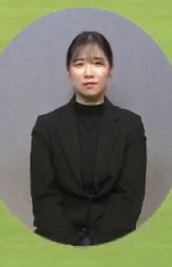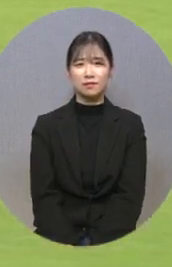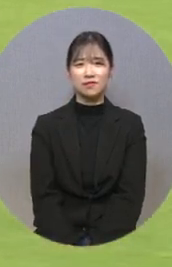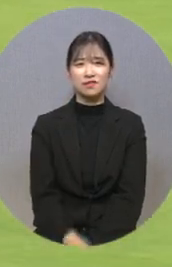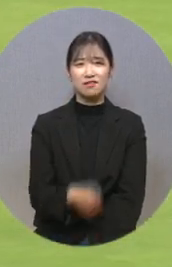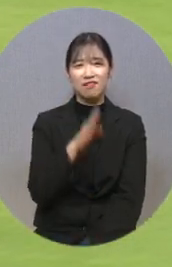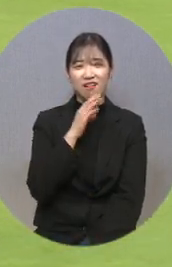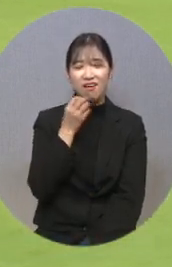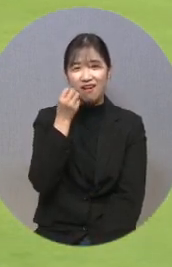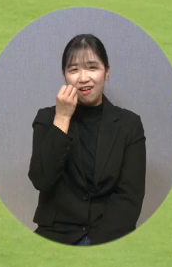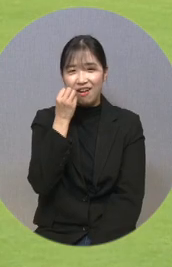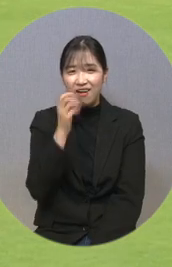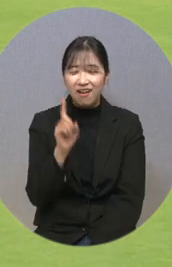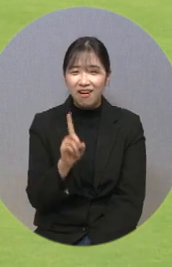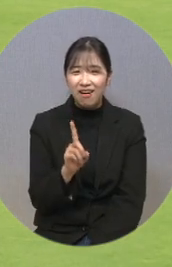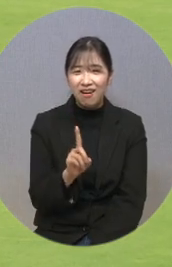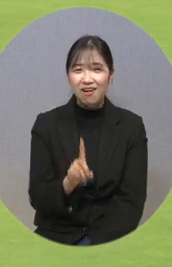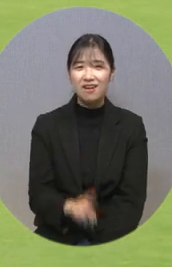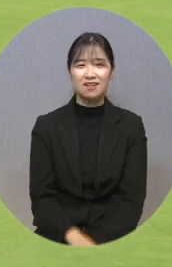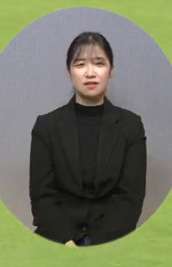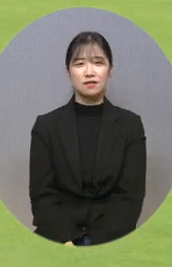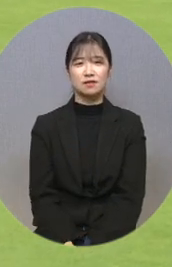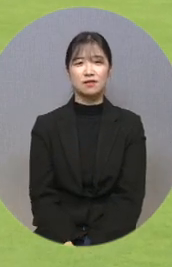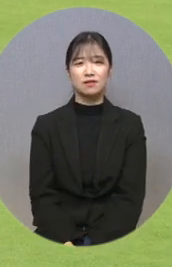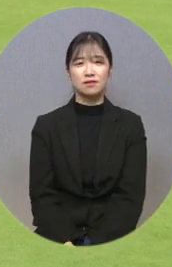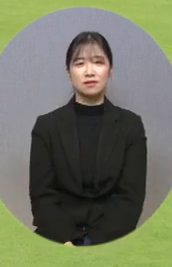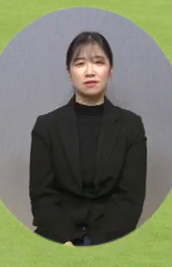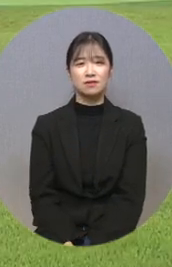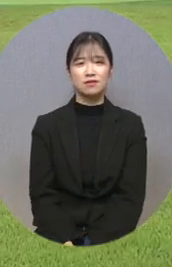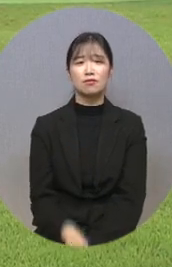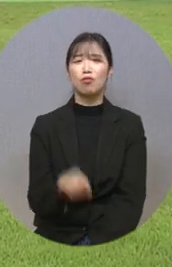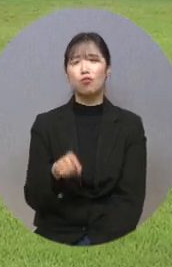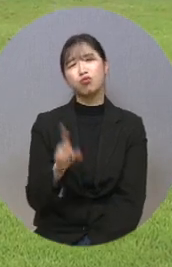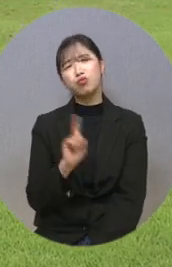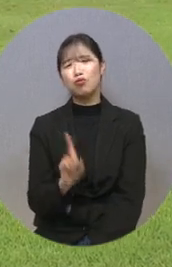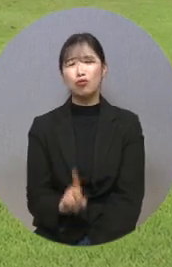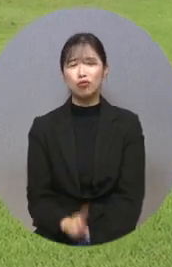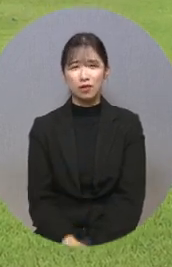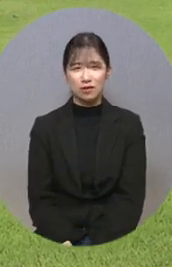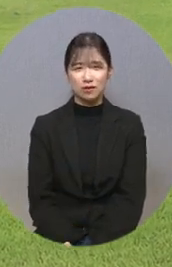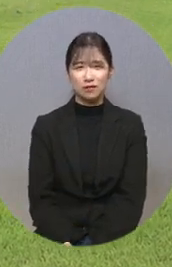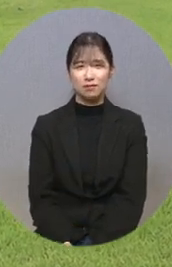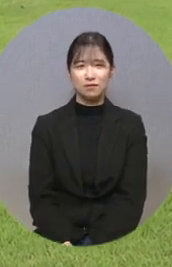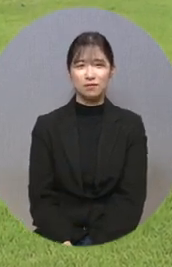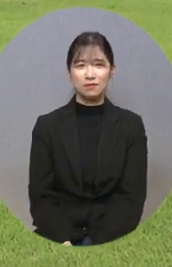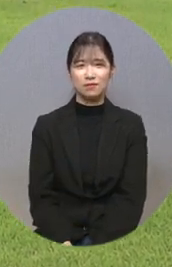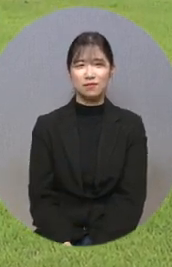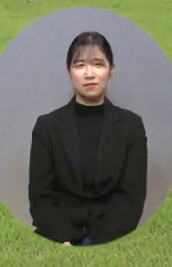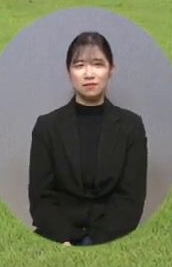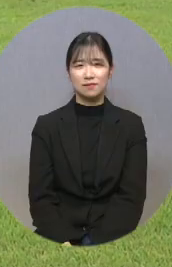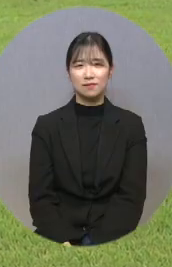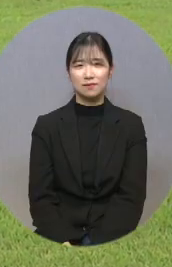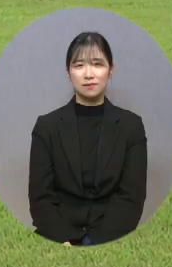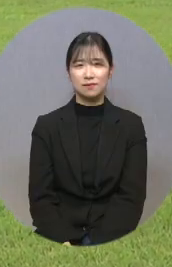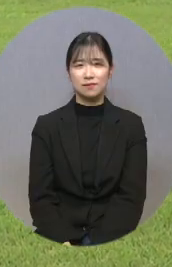되게 신기하다요. 아니 뭐? 뭐 그냥? 아 방금 들은 거 같다요.